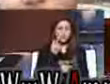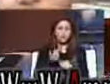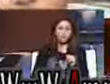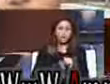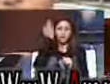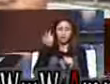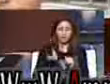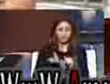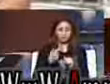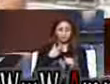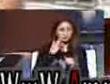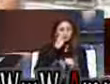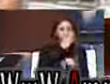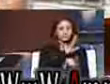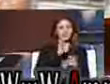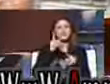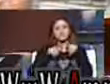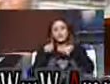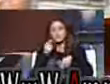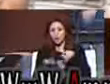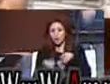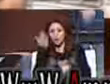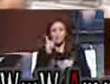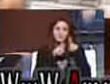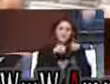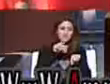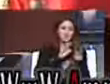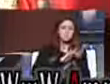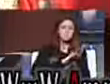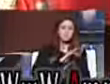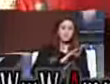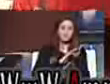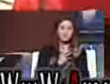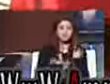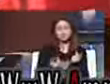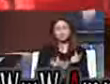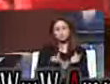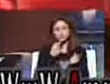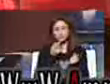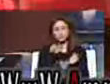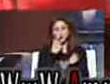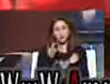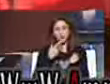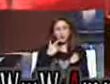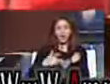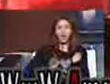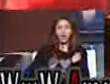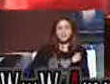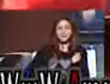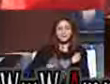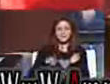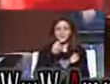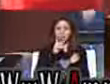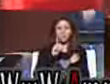يمكن ليه 30 سنه يعني من اول ما وعينا علوش الدنيا واحنا بنجيبه الكلام ده دلوقتي خلاص اتلغى خالص. كنت بجيب ادويه خاصه بامراض الكبد للمدام عندي هو اللي مش